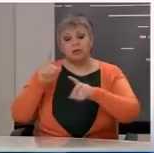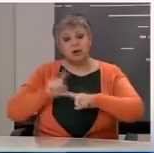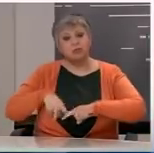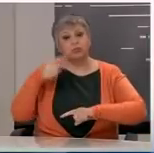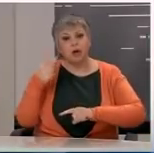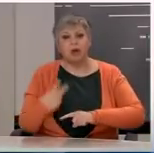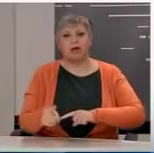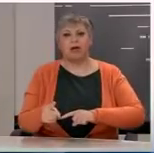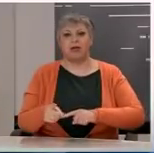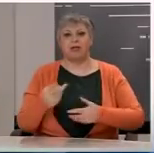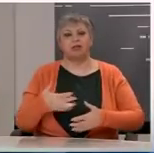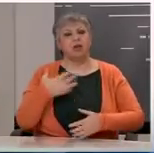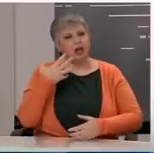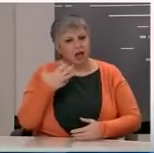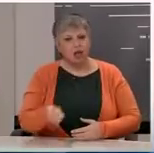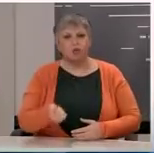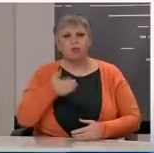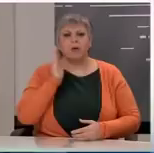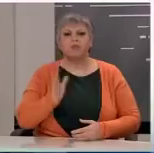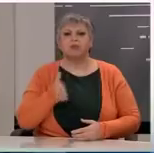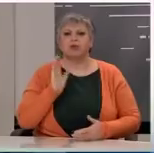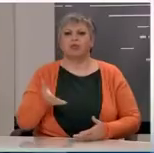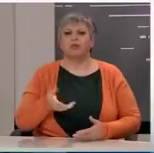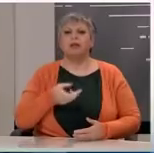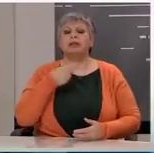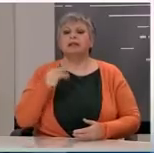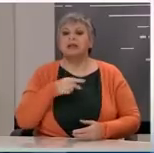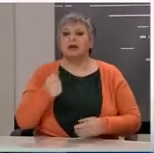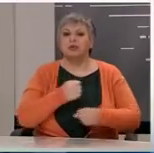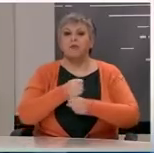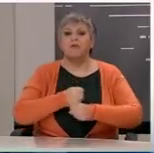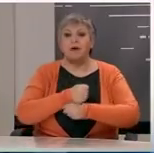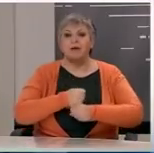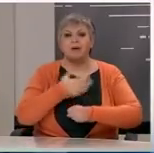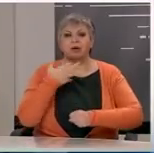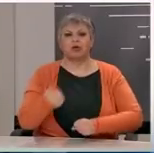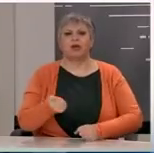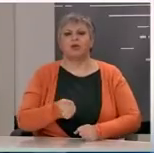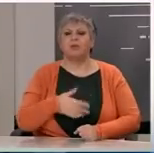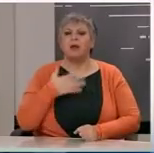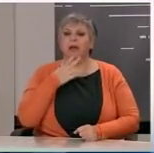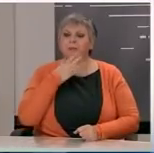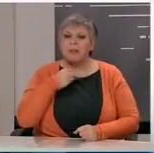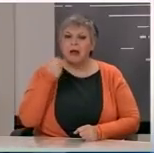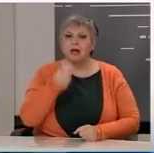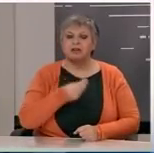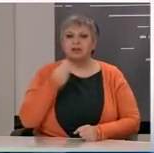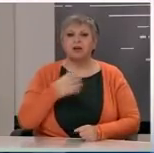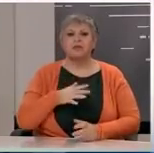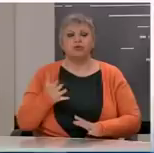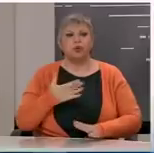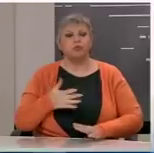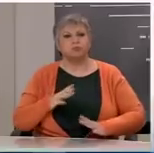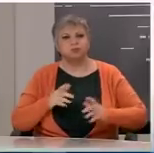τις προϋποθέσεις να γίνει η Ελβετία του Νότου στο γενώσιμο φάρμακο, στο αξιόπιστο γενώσιμο φάρμακο. Αλλά